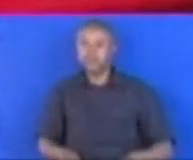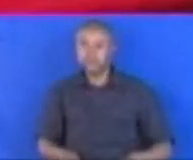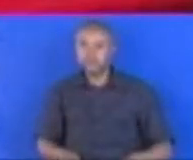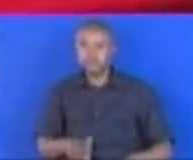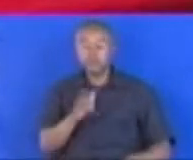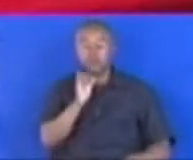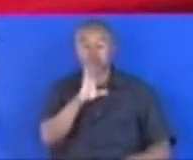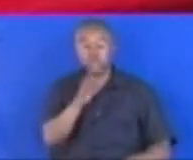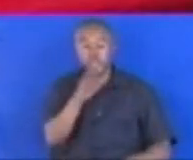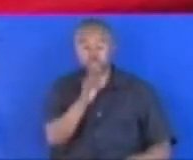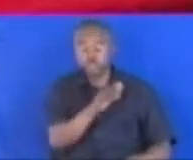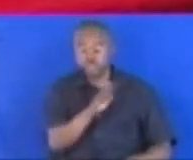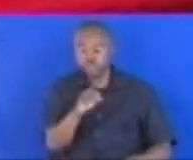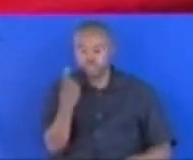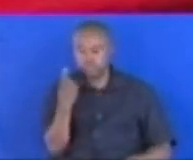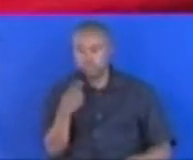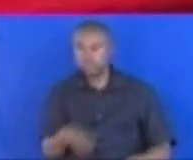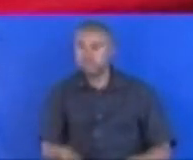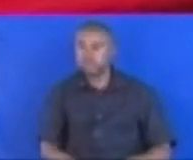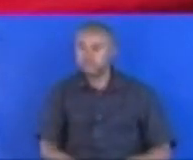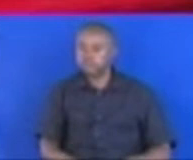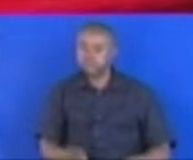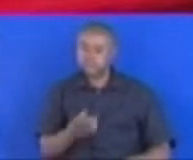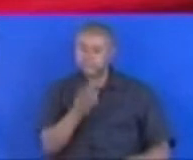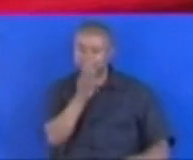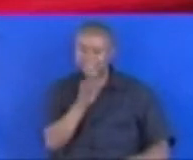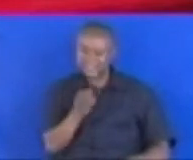mwaka 2021 hadi kufikia